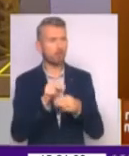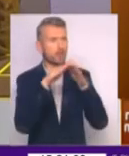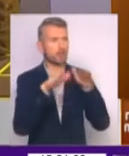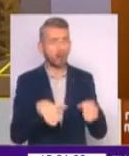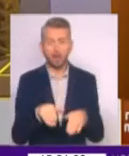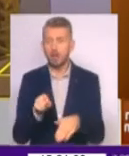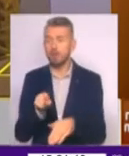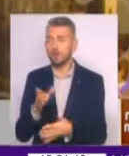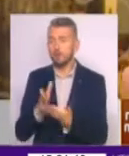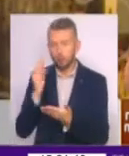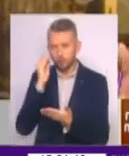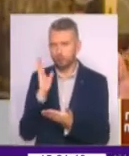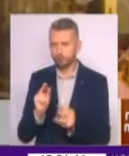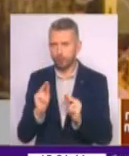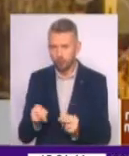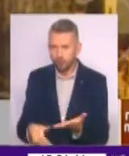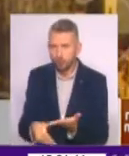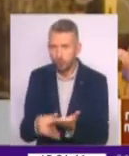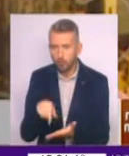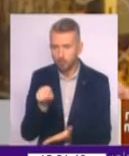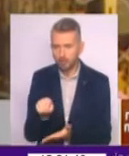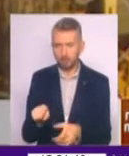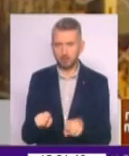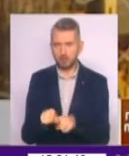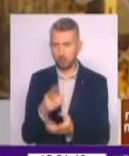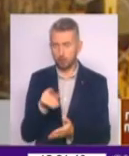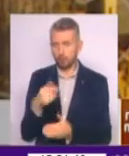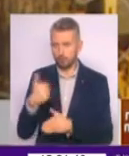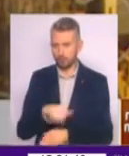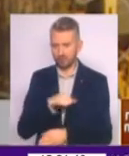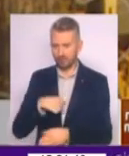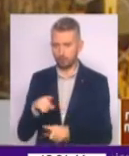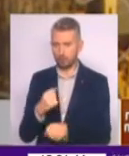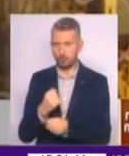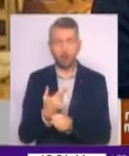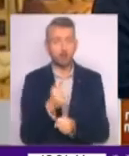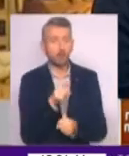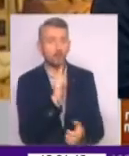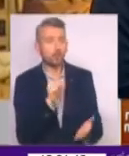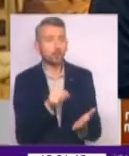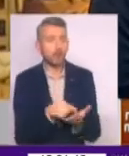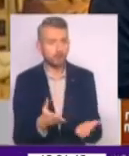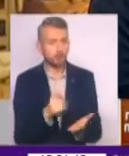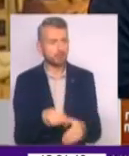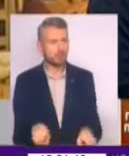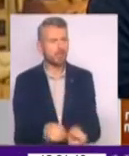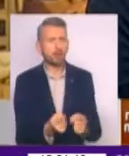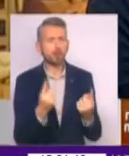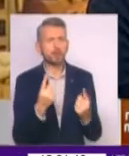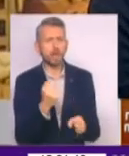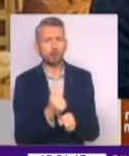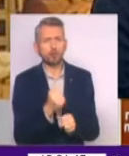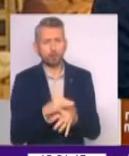на увазі, що буде чесно дійсно допомогти їм, так, так само, якщо так вони вже дійсно тим більше, що вони потрапили. Вони настільки колосальну роботу і